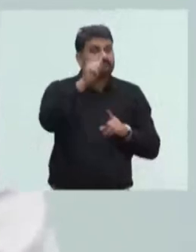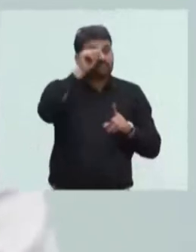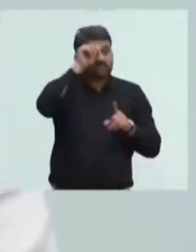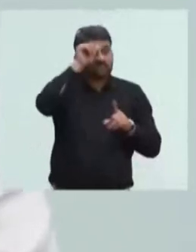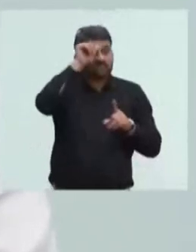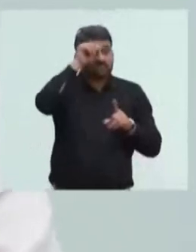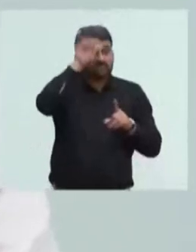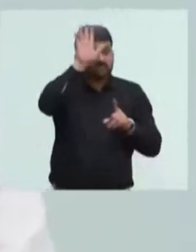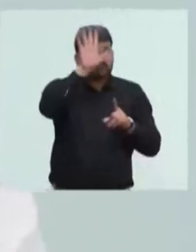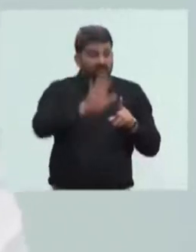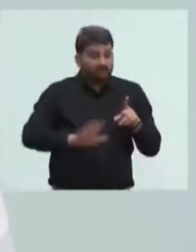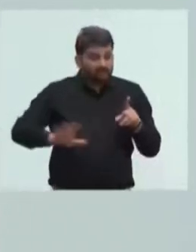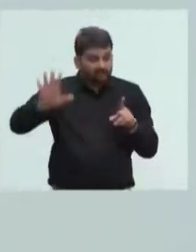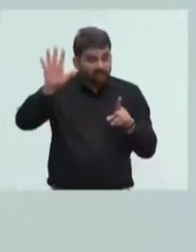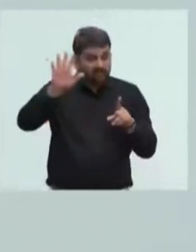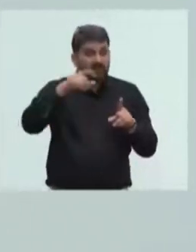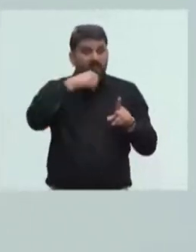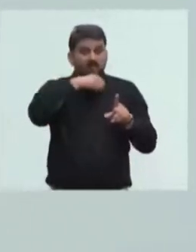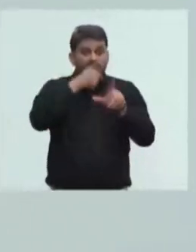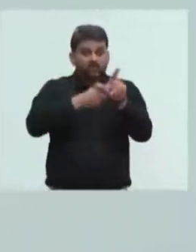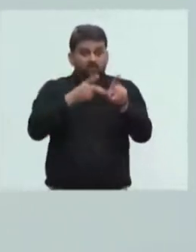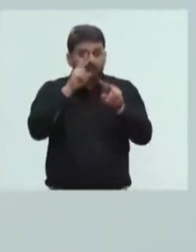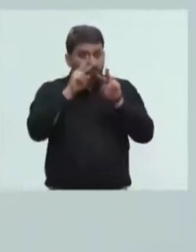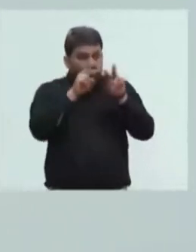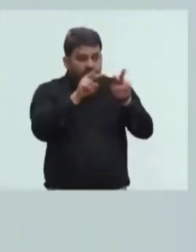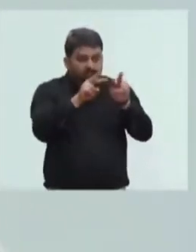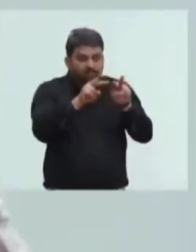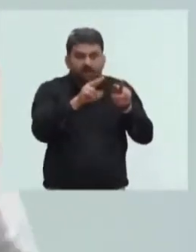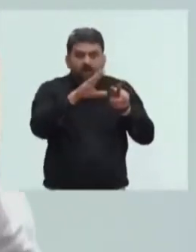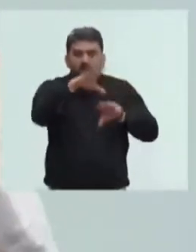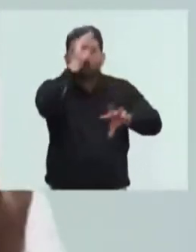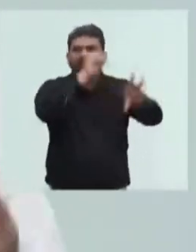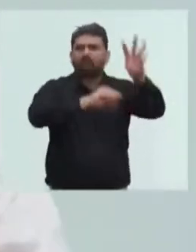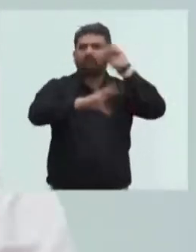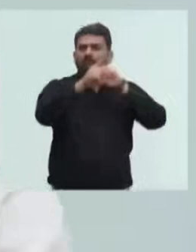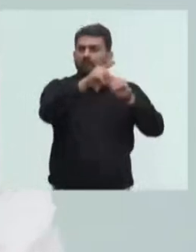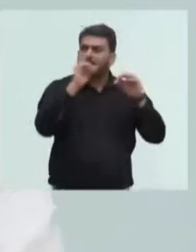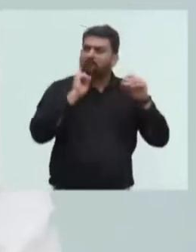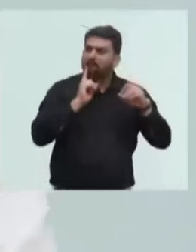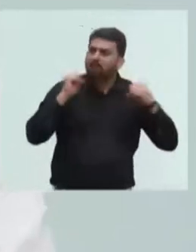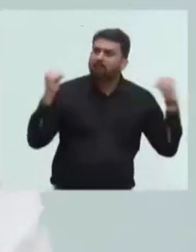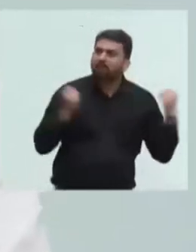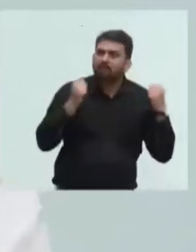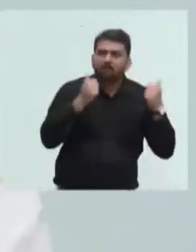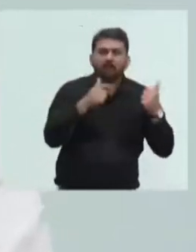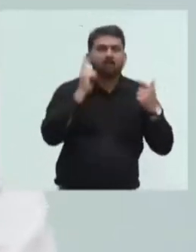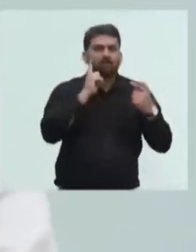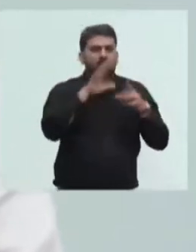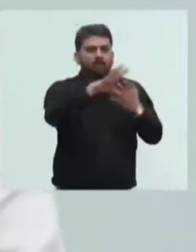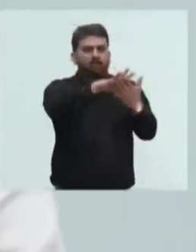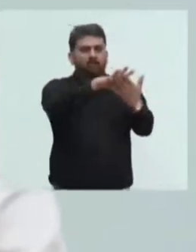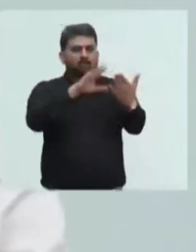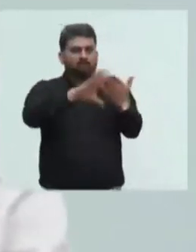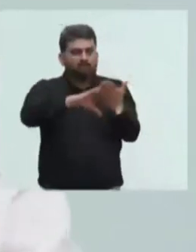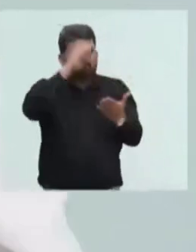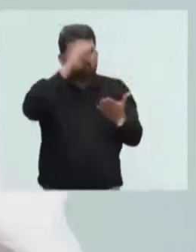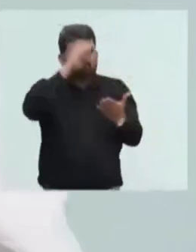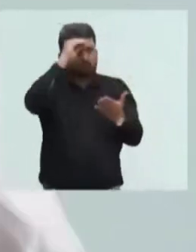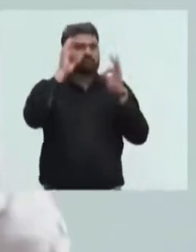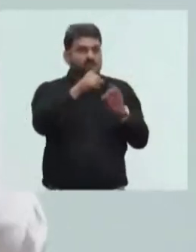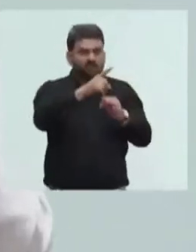आपसे देश की खिलाड़ी और युवा दोनों जो सीख सकते हैं और वह है